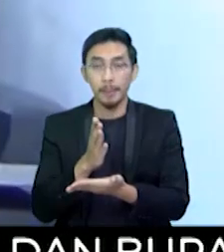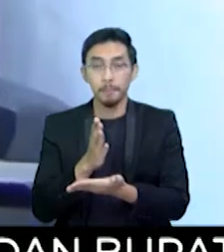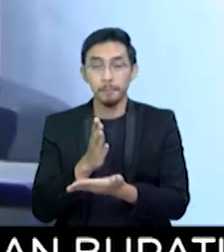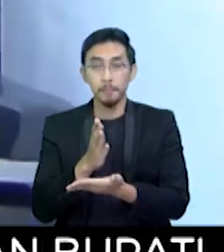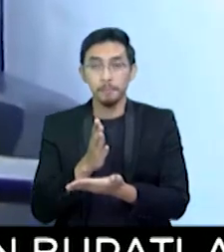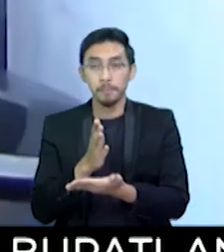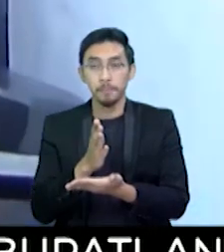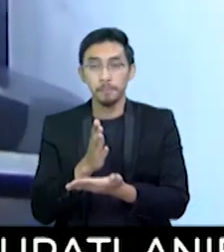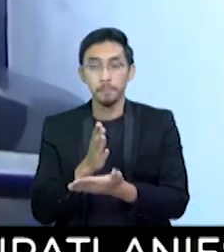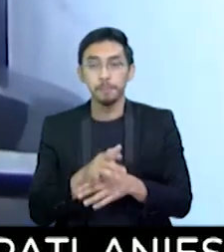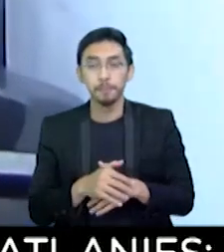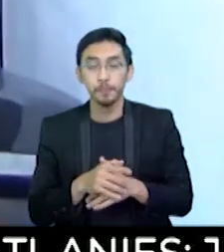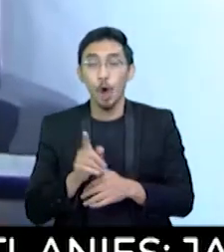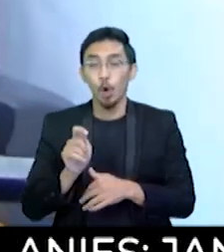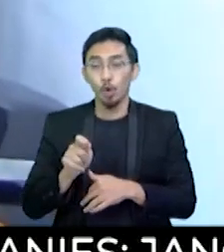hukuman saya di...